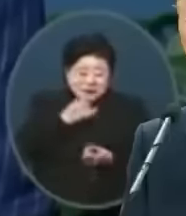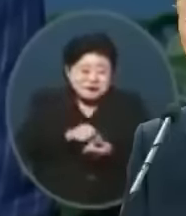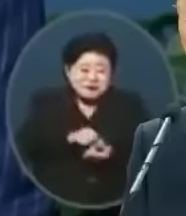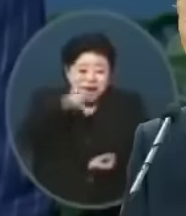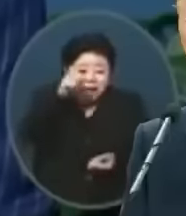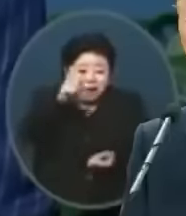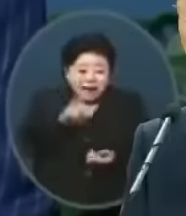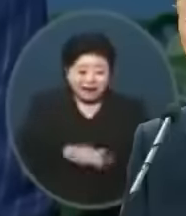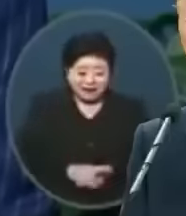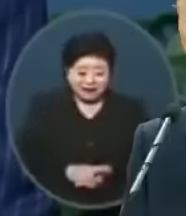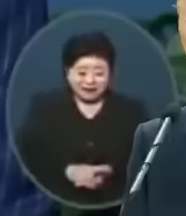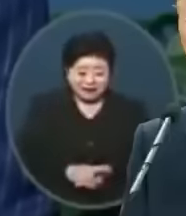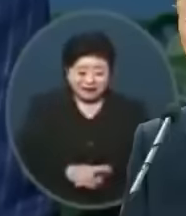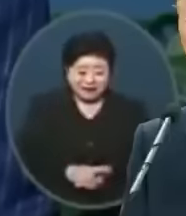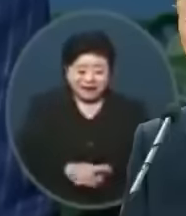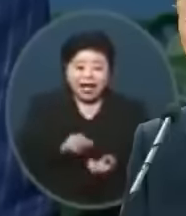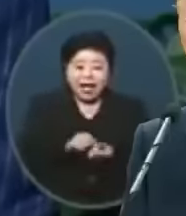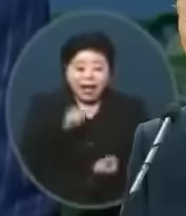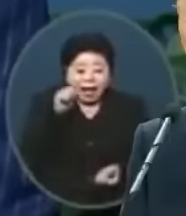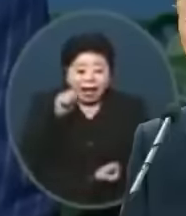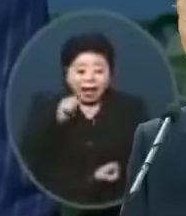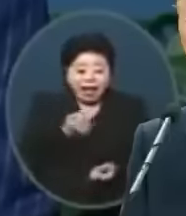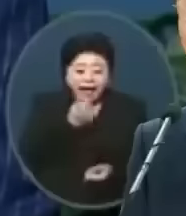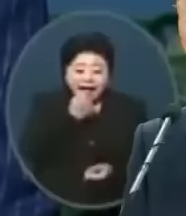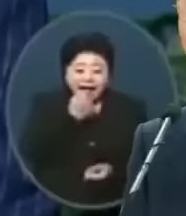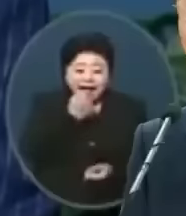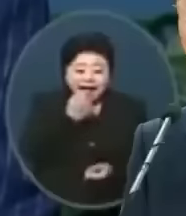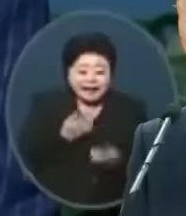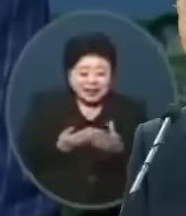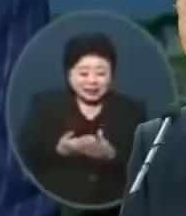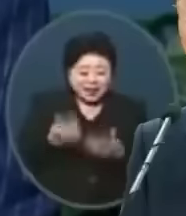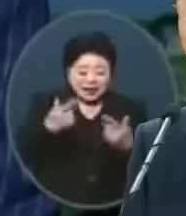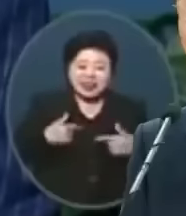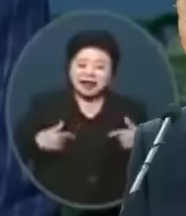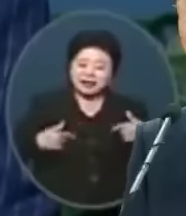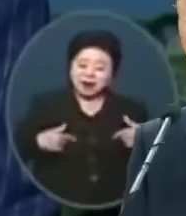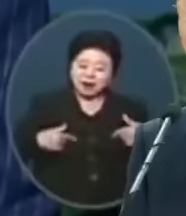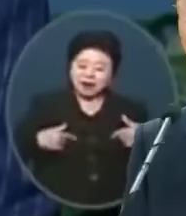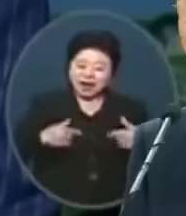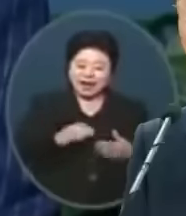벌어집니다. 아, 항상 기뻐하네.